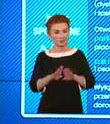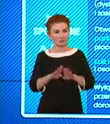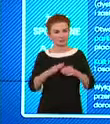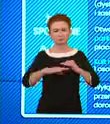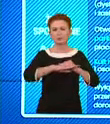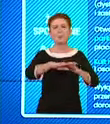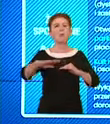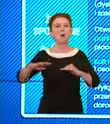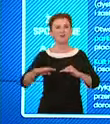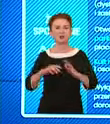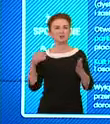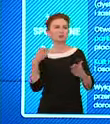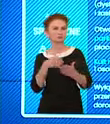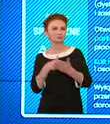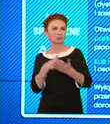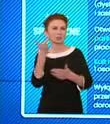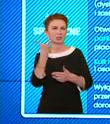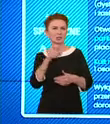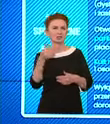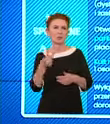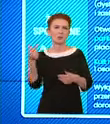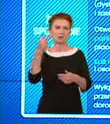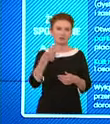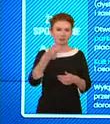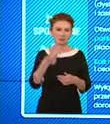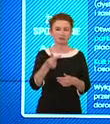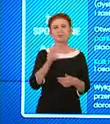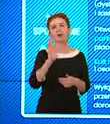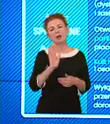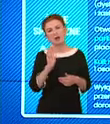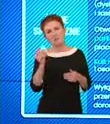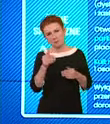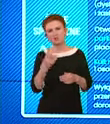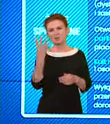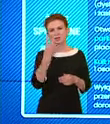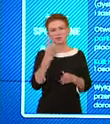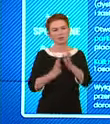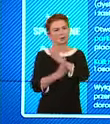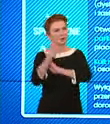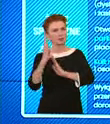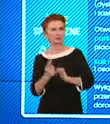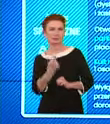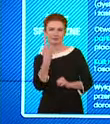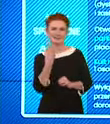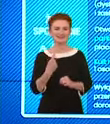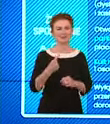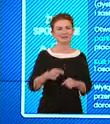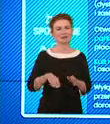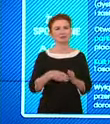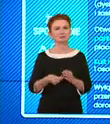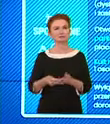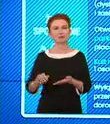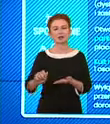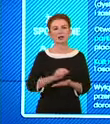metrów była możliwość obsługi 4 klientów na jedną kasę, a w sklepach powyżej 100